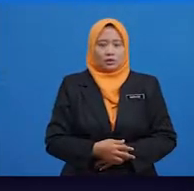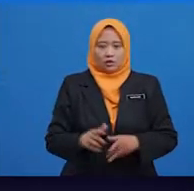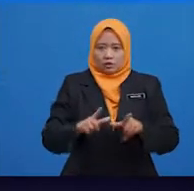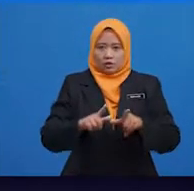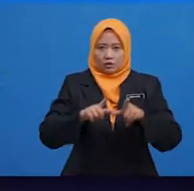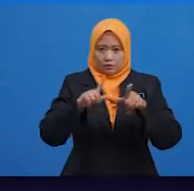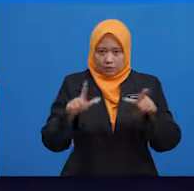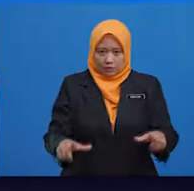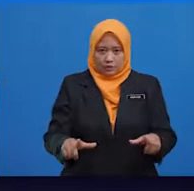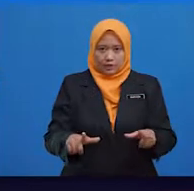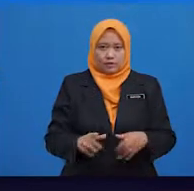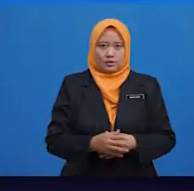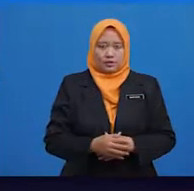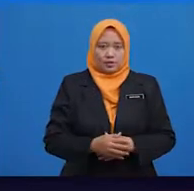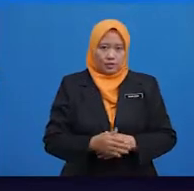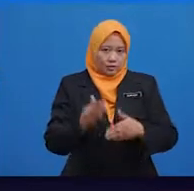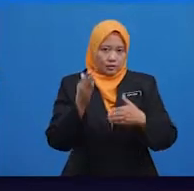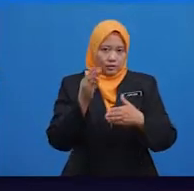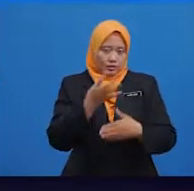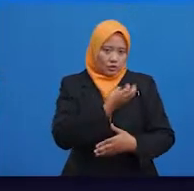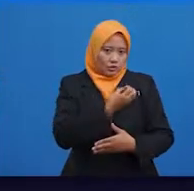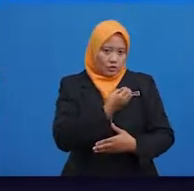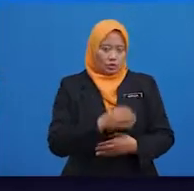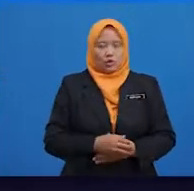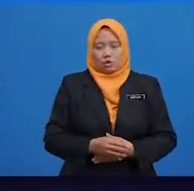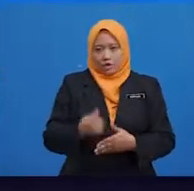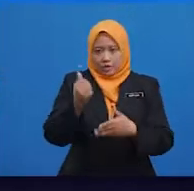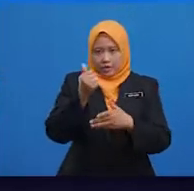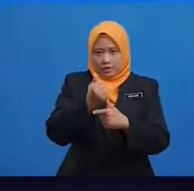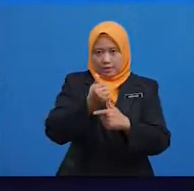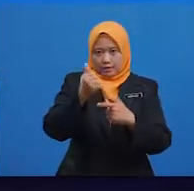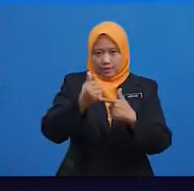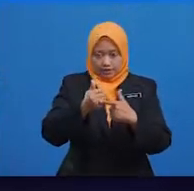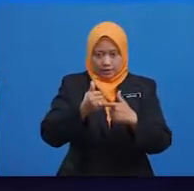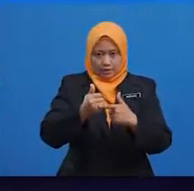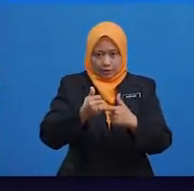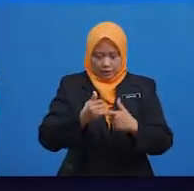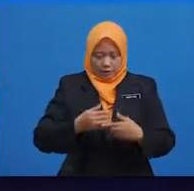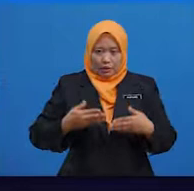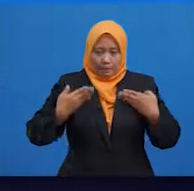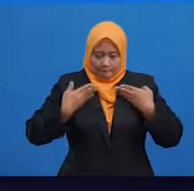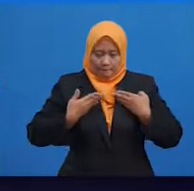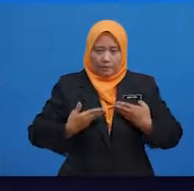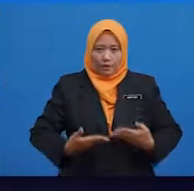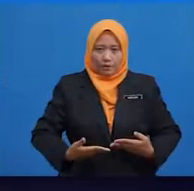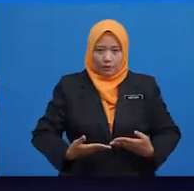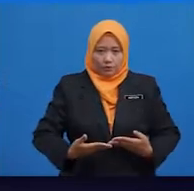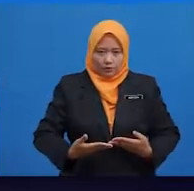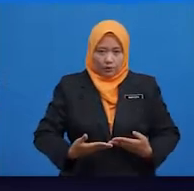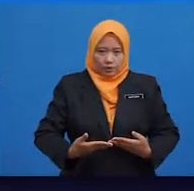manusia adalah di antara paru-paru, iaitu berada di dada bahagian